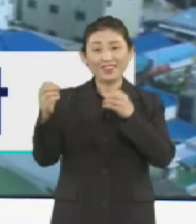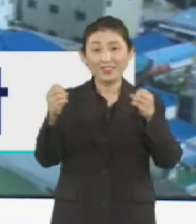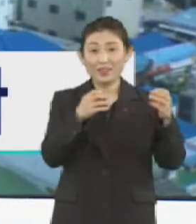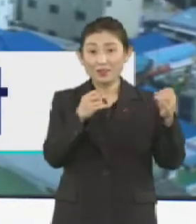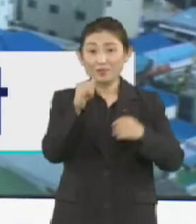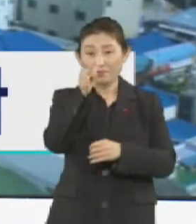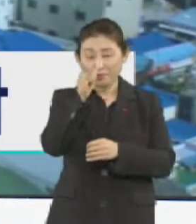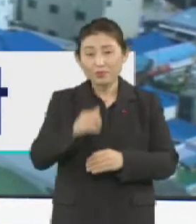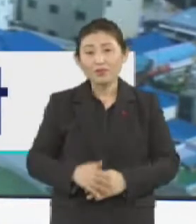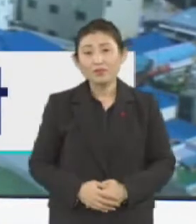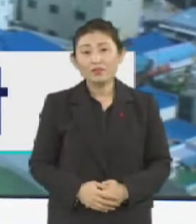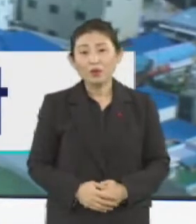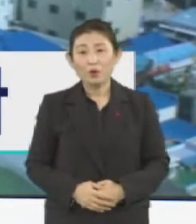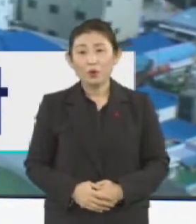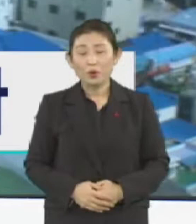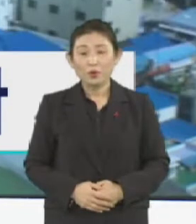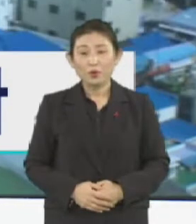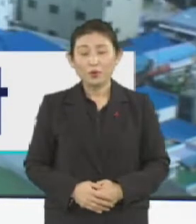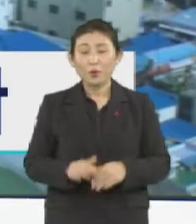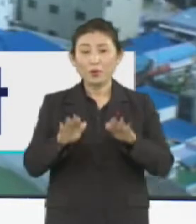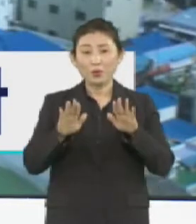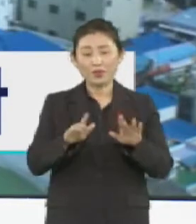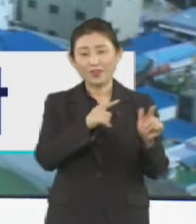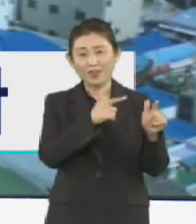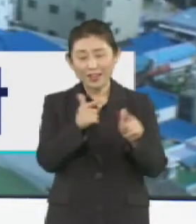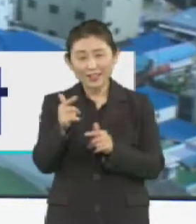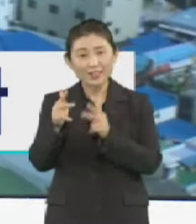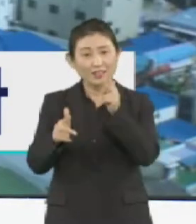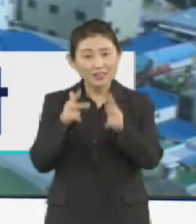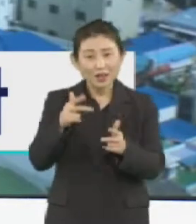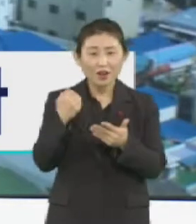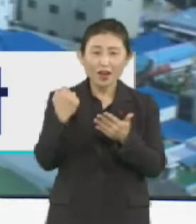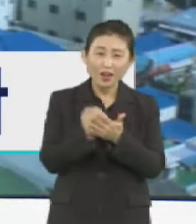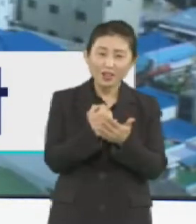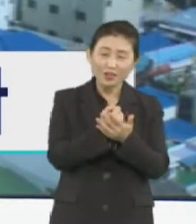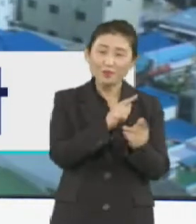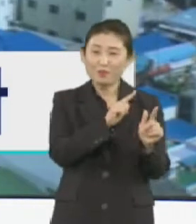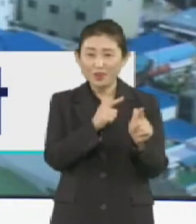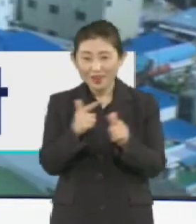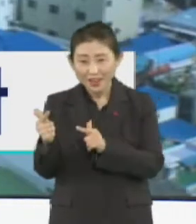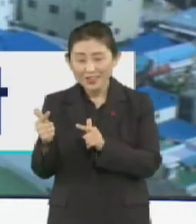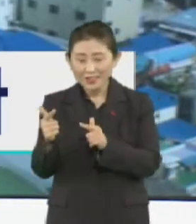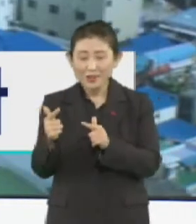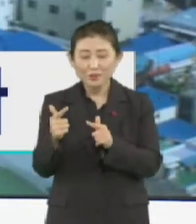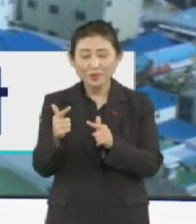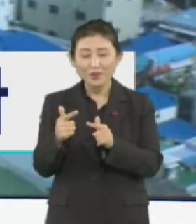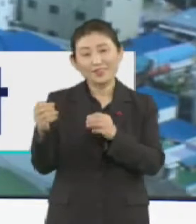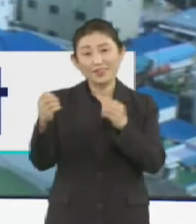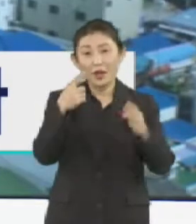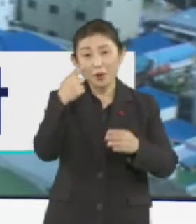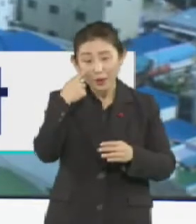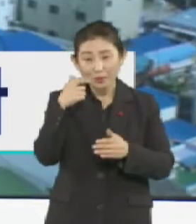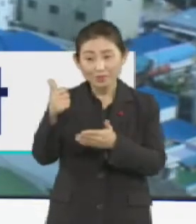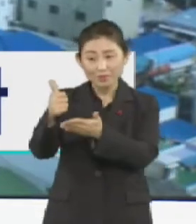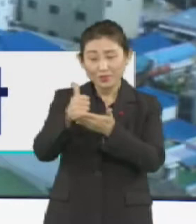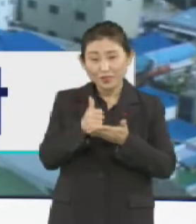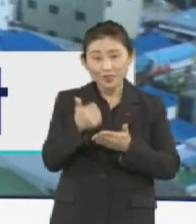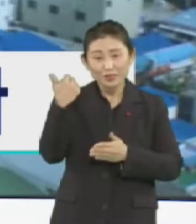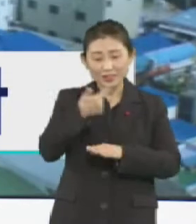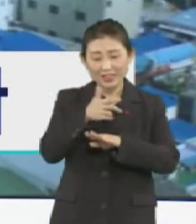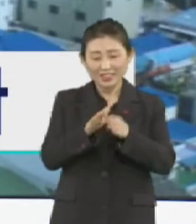시간 마련했습니다. 올해 의미 있었던 사업들과 또 아쉬웠던 순간들을 되돌아볼 텐데요. 오늘은